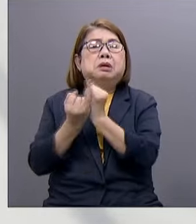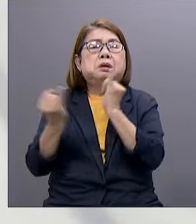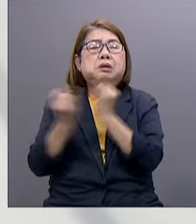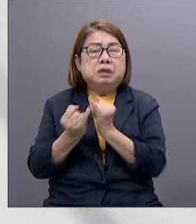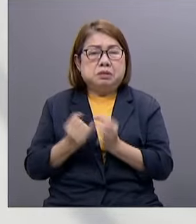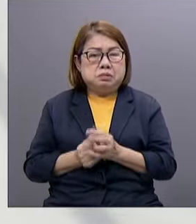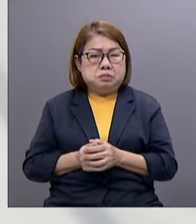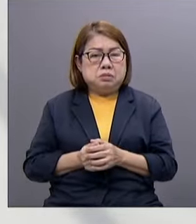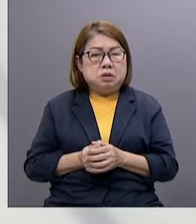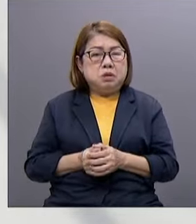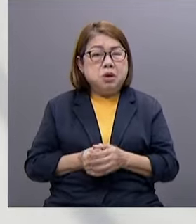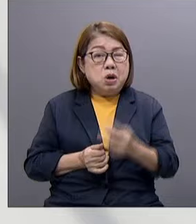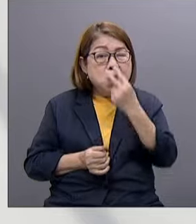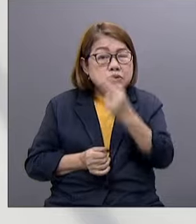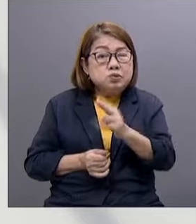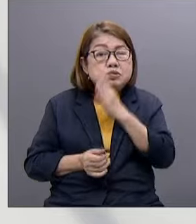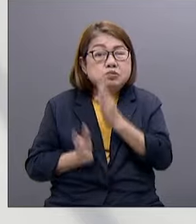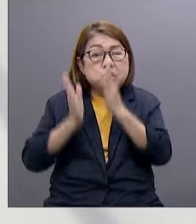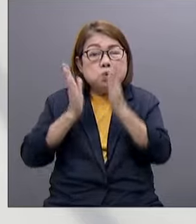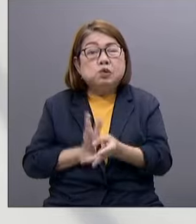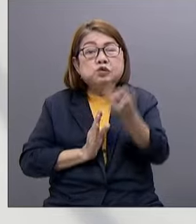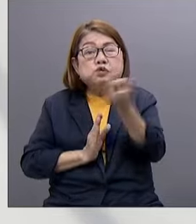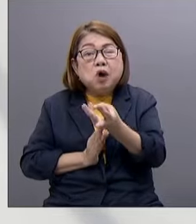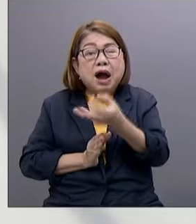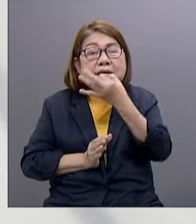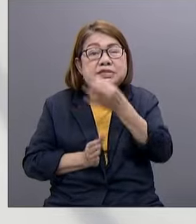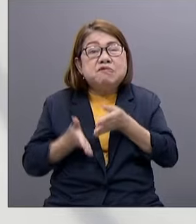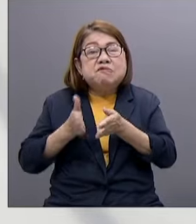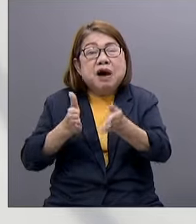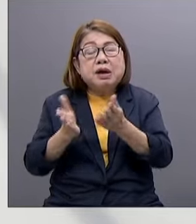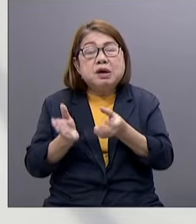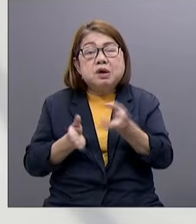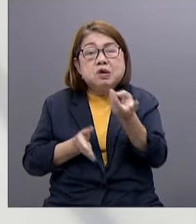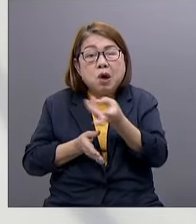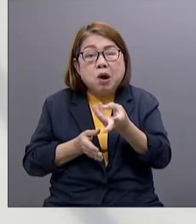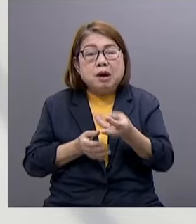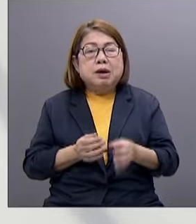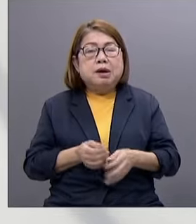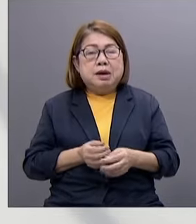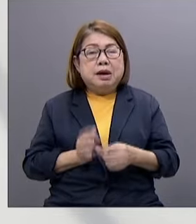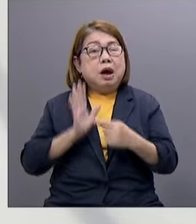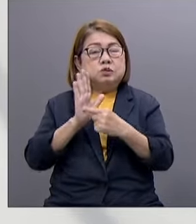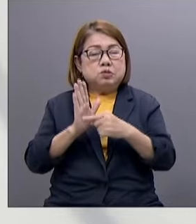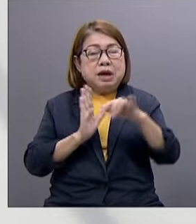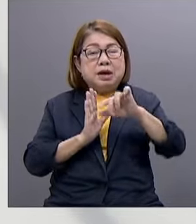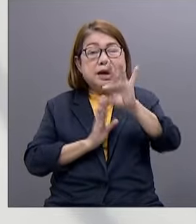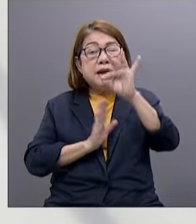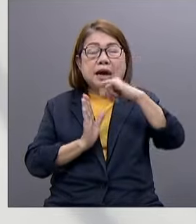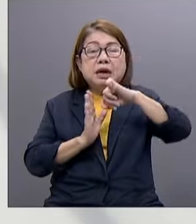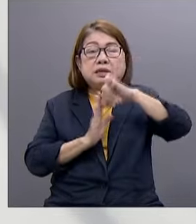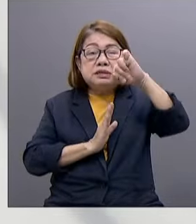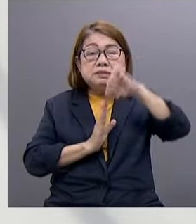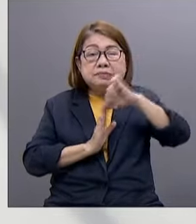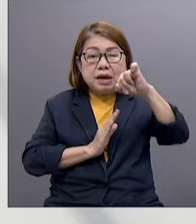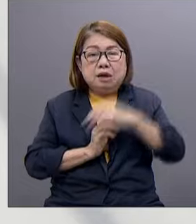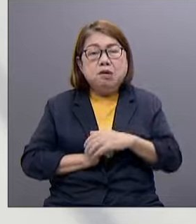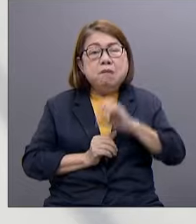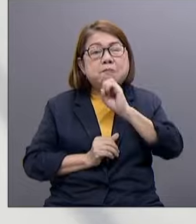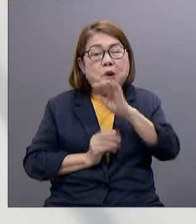ที่จะเป็นข้อสังเกตได้พอสมควรคุณนารากรในยกตัวอย่างสนามจังหวัดเชียงใหม่ซึ่งก็มีรายงานว่าในพื้น